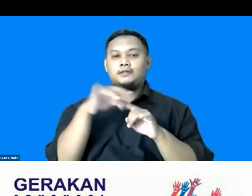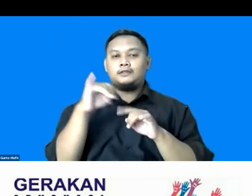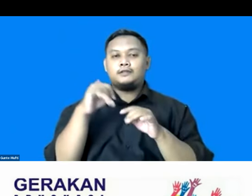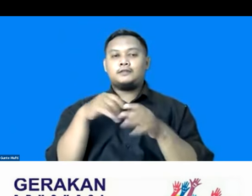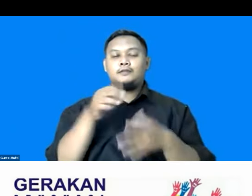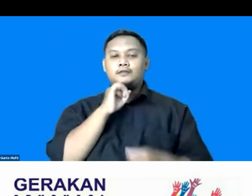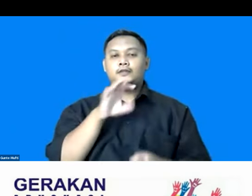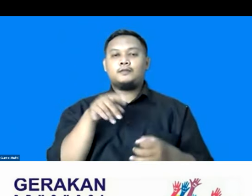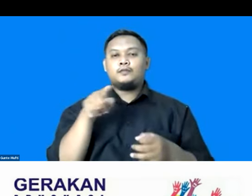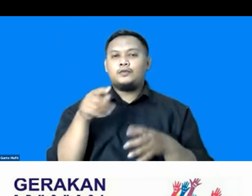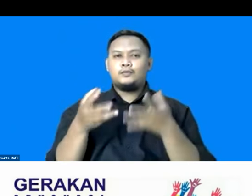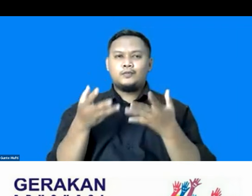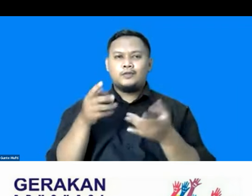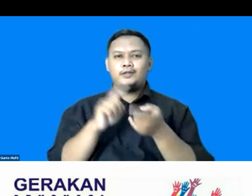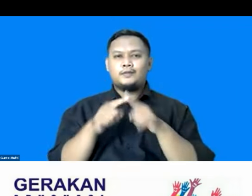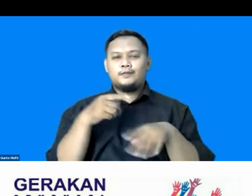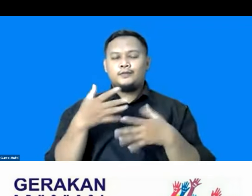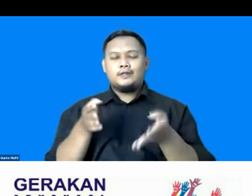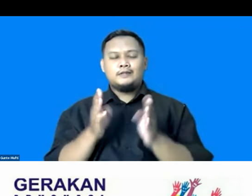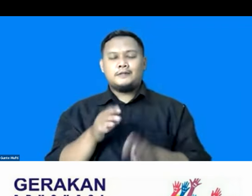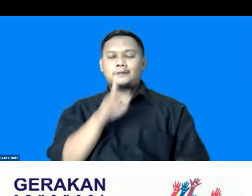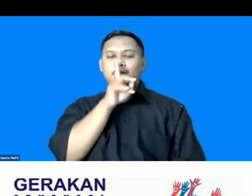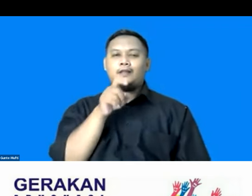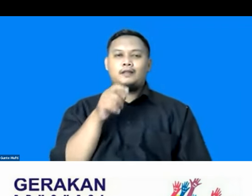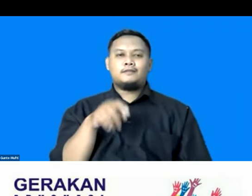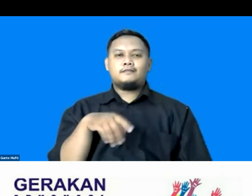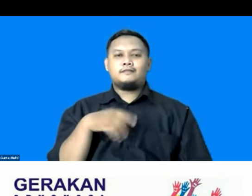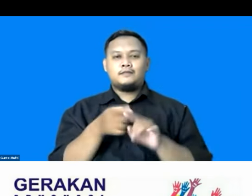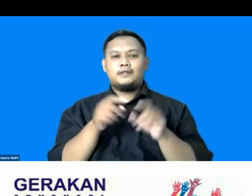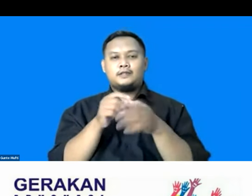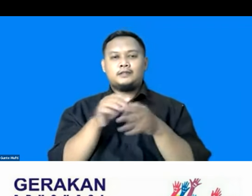ini sepertinya teman-teman juga sudah menyiapkan pertanyaan, ada di kolom komentar?